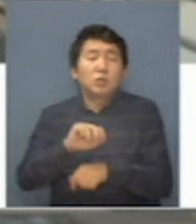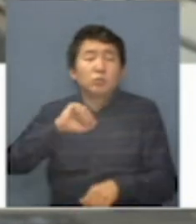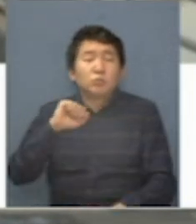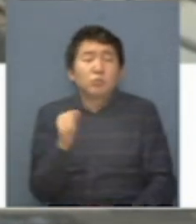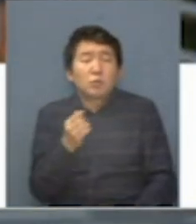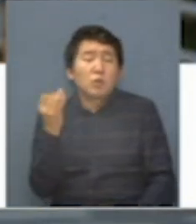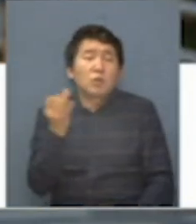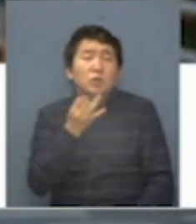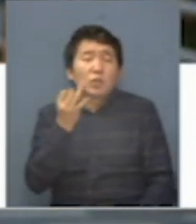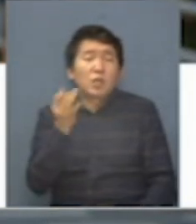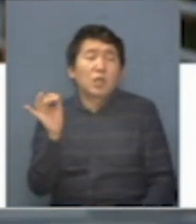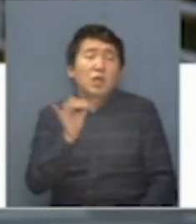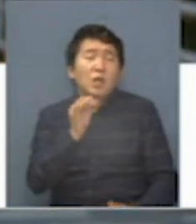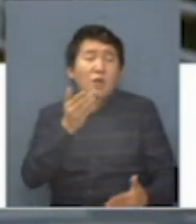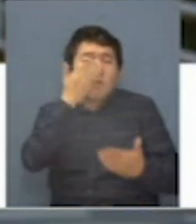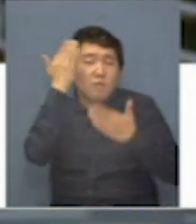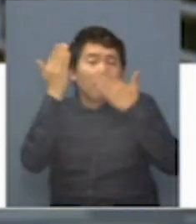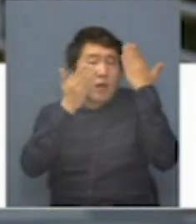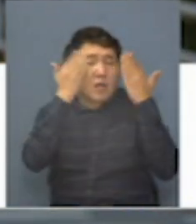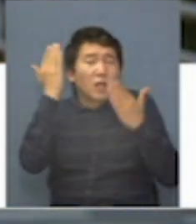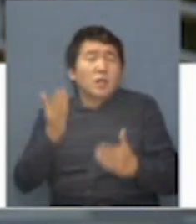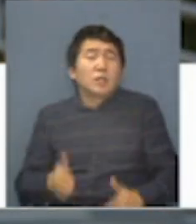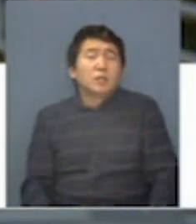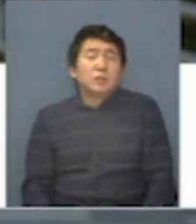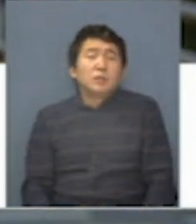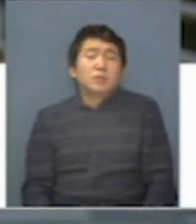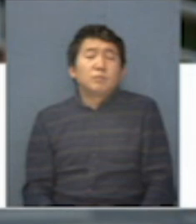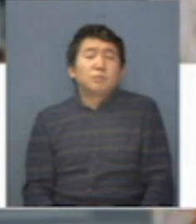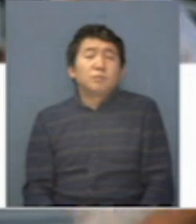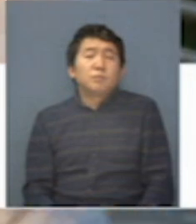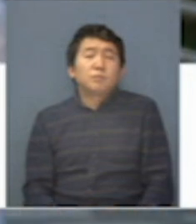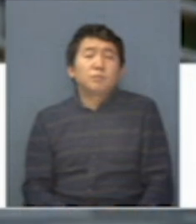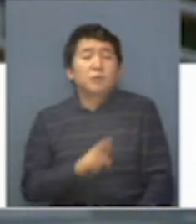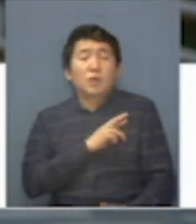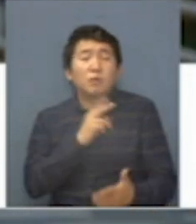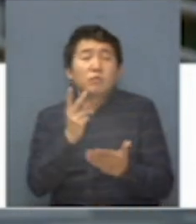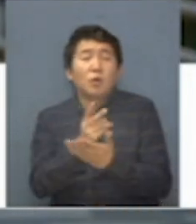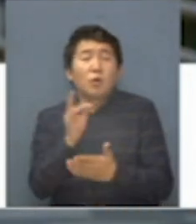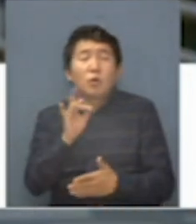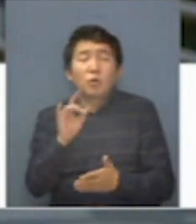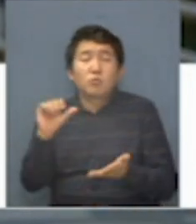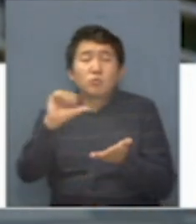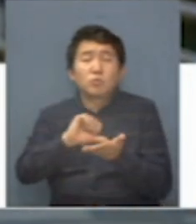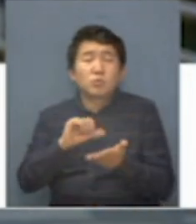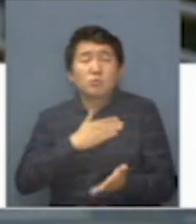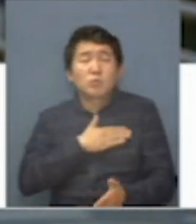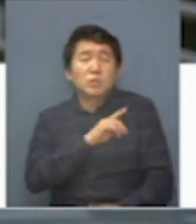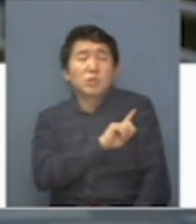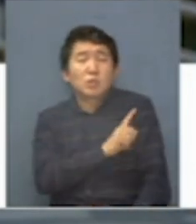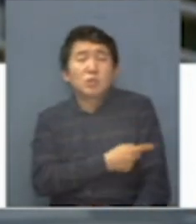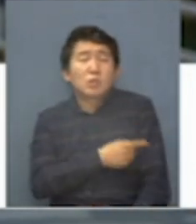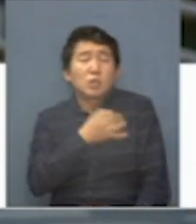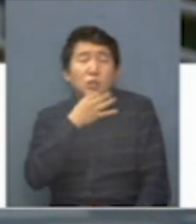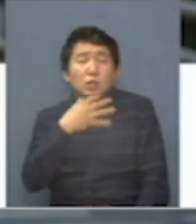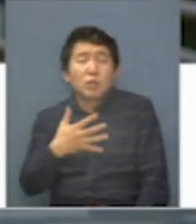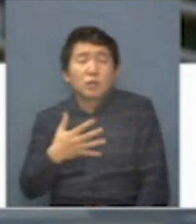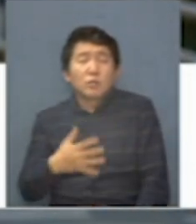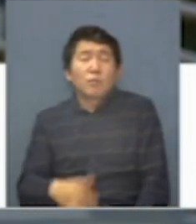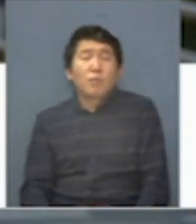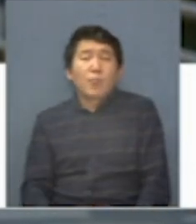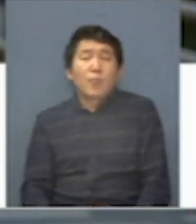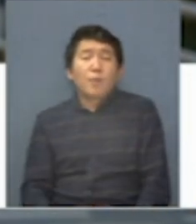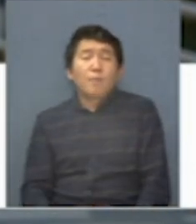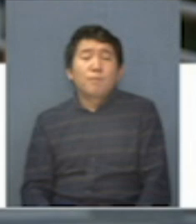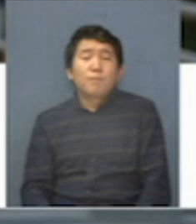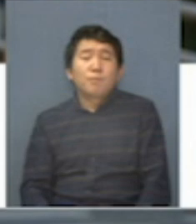и весело. Это второй раз, когда я участвую в этом мероприятии. И мне оно очень сильно нравится. И